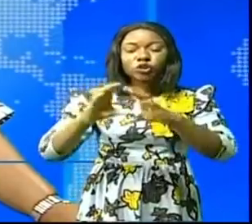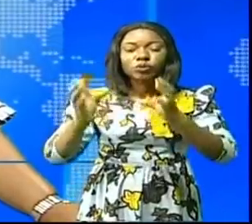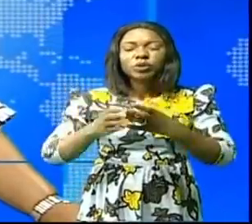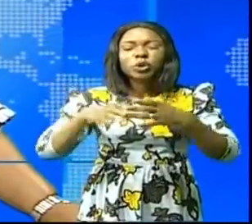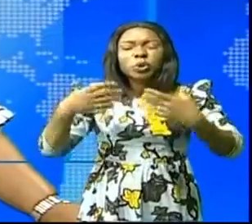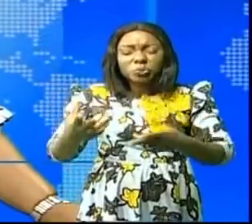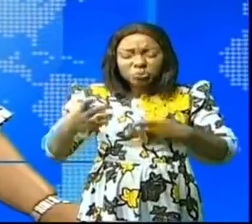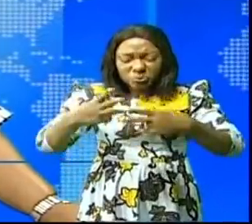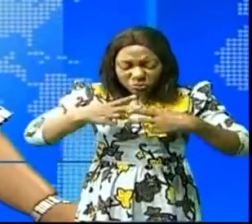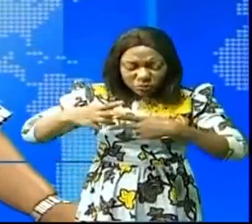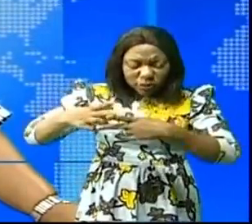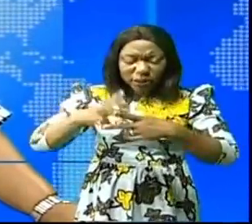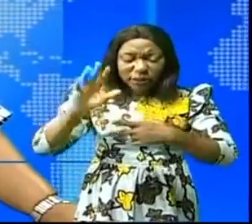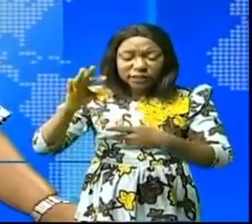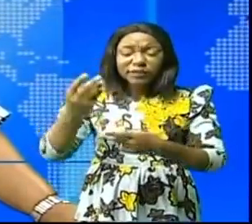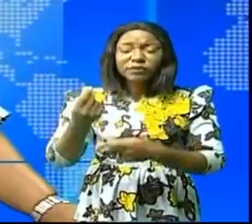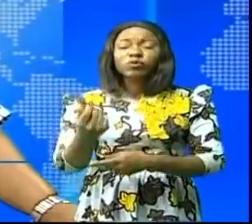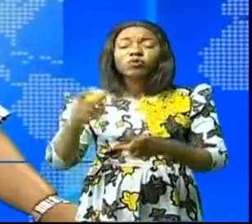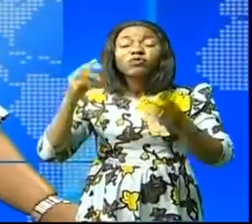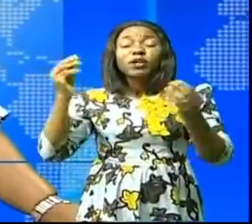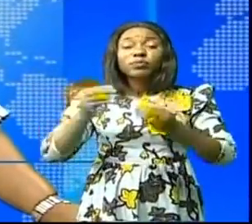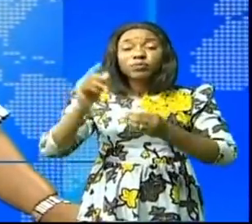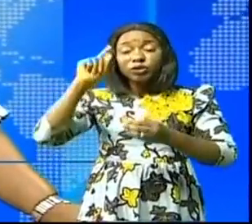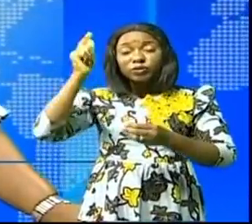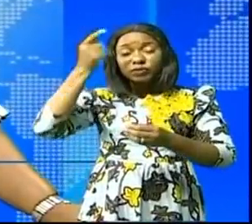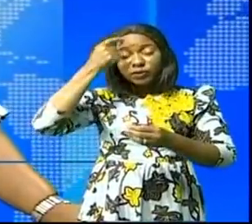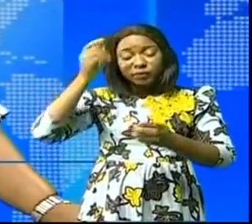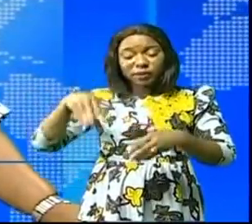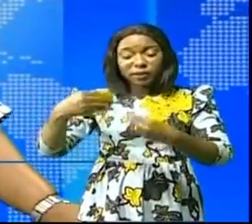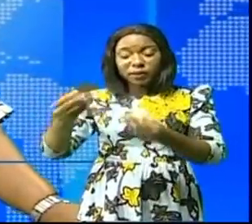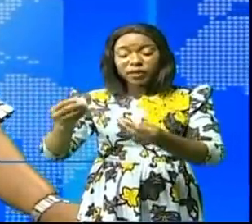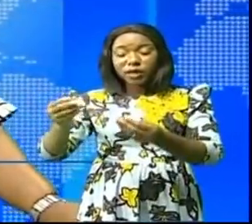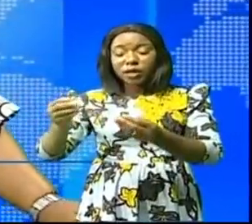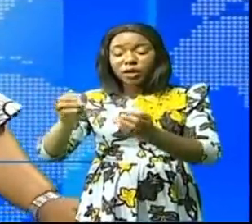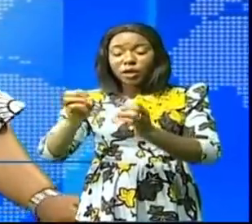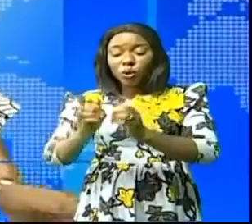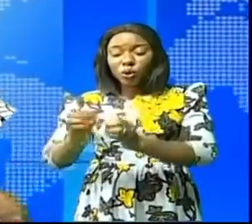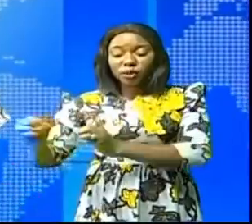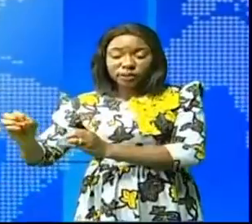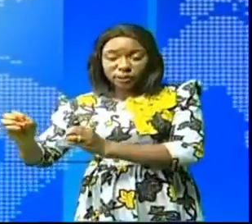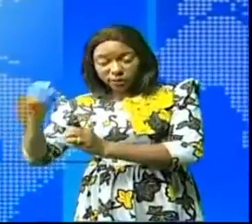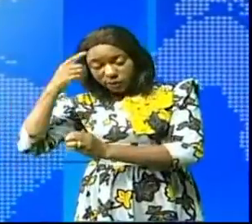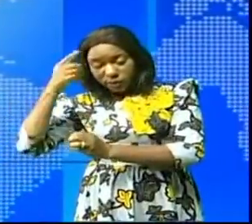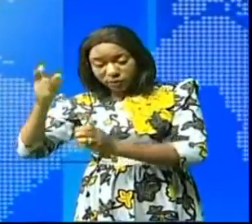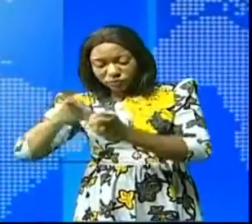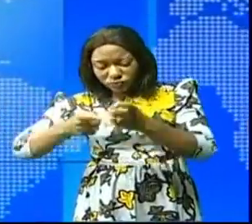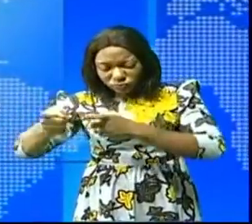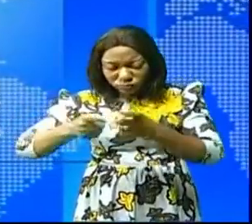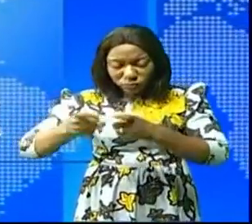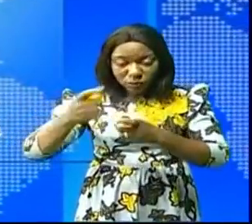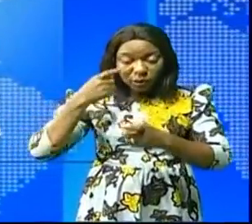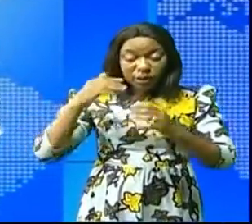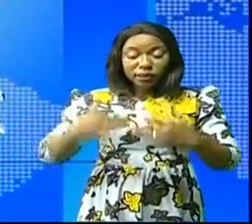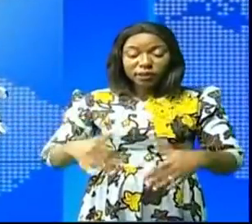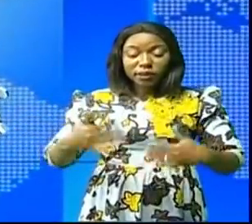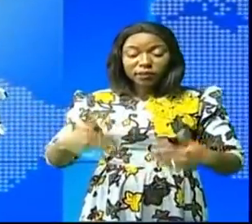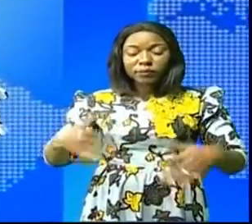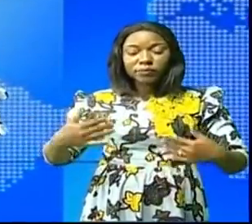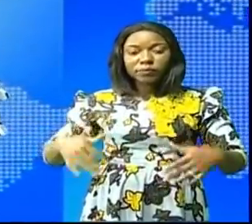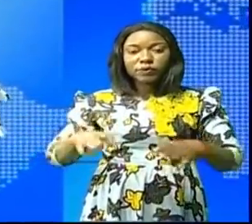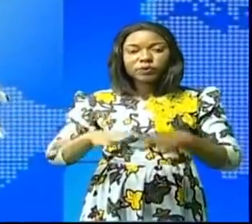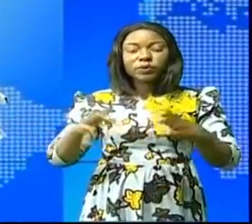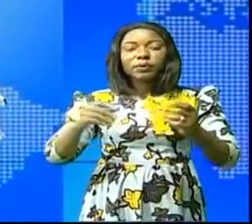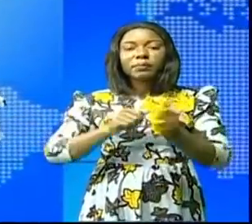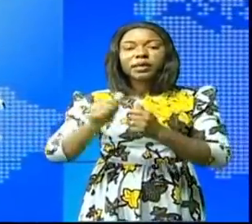gérer ce fonds? Le gouvernement a procédé à l'installation des organismes pilotes spécialisés. La cérémonie a été coprésidée par